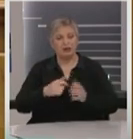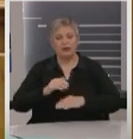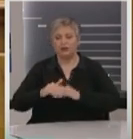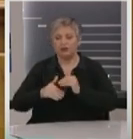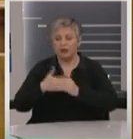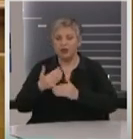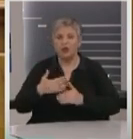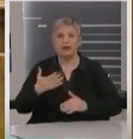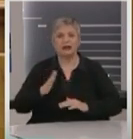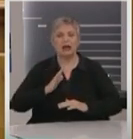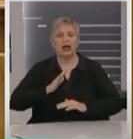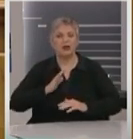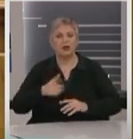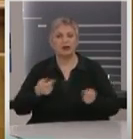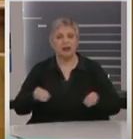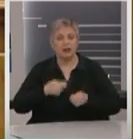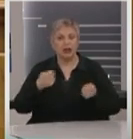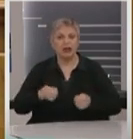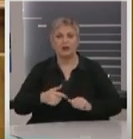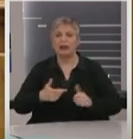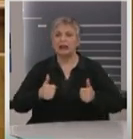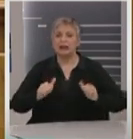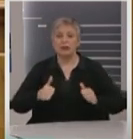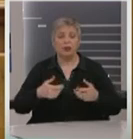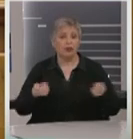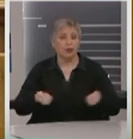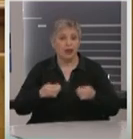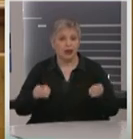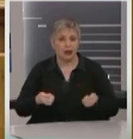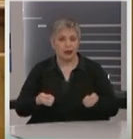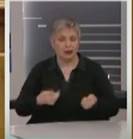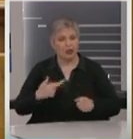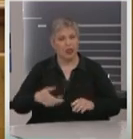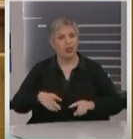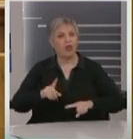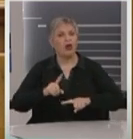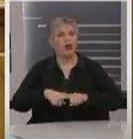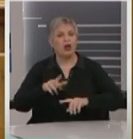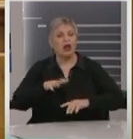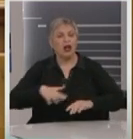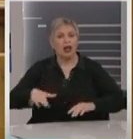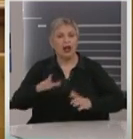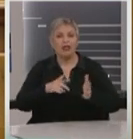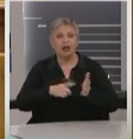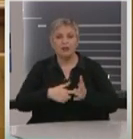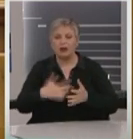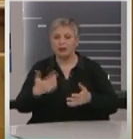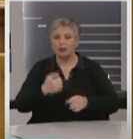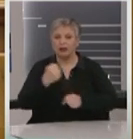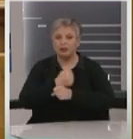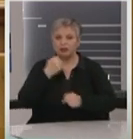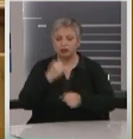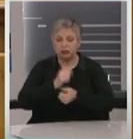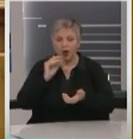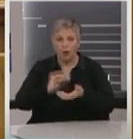Συγκεκριμένη, ιεραρχημένη, με στοχευμένες πρωτοβουλίες. Διότι η χώρα χρειάζεται να ανάψει ξανά τις μηχανές της παραγωγής από